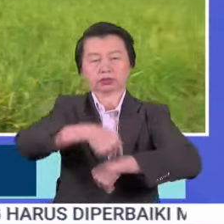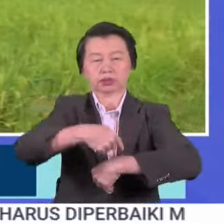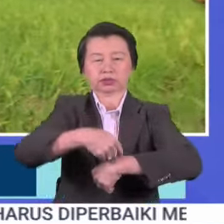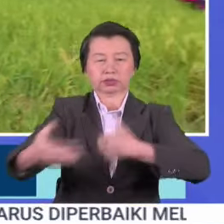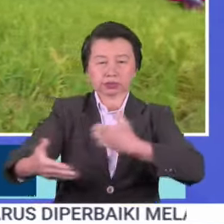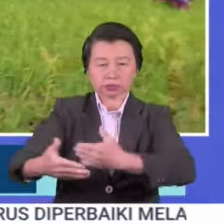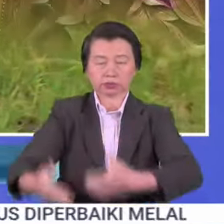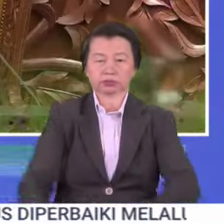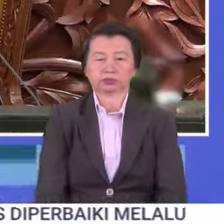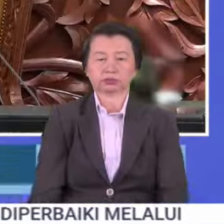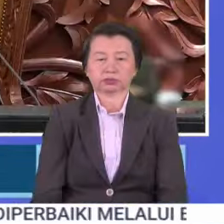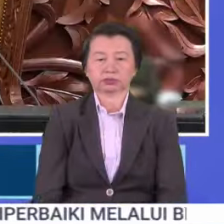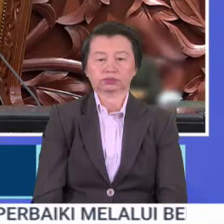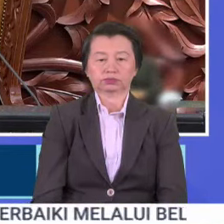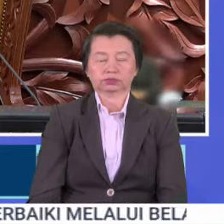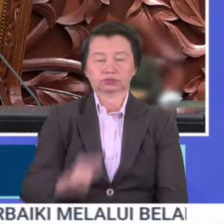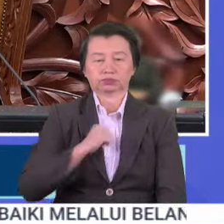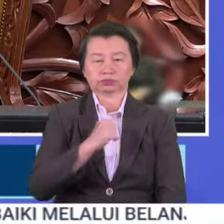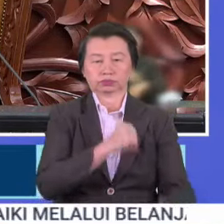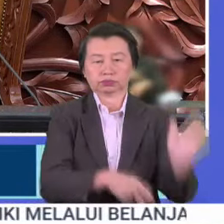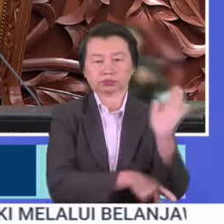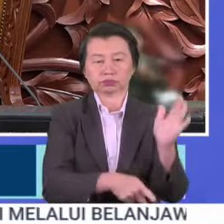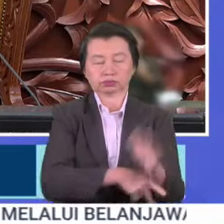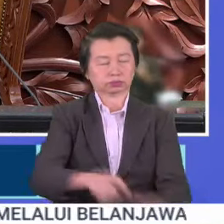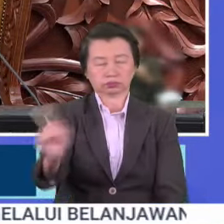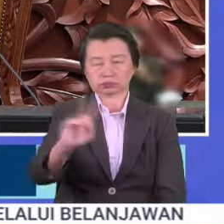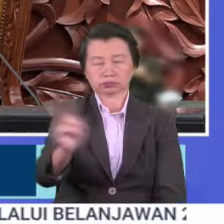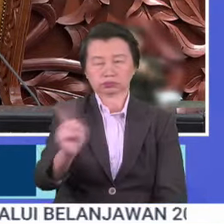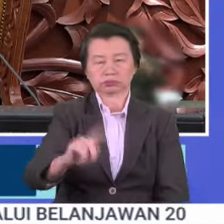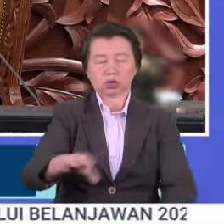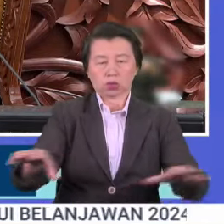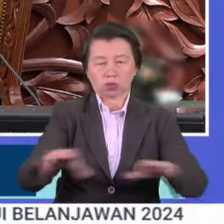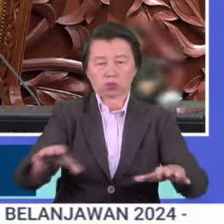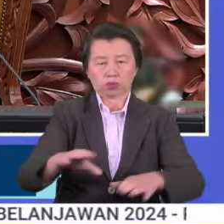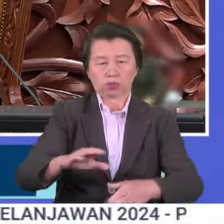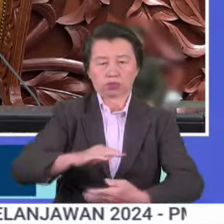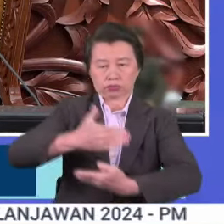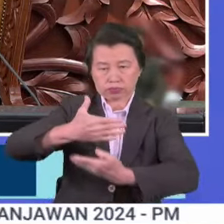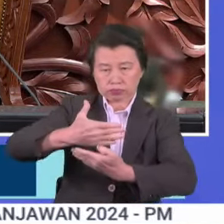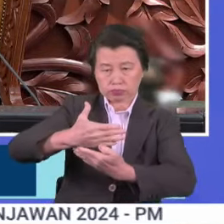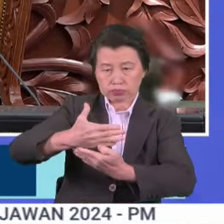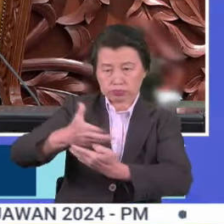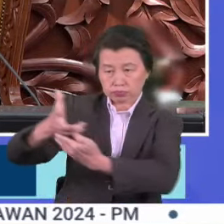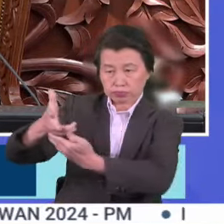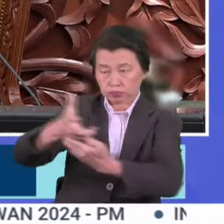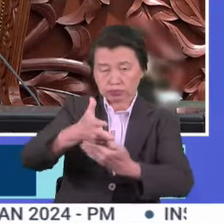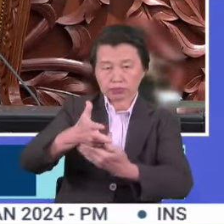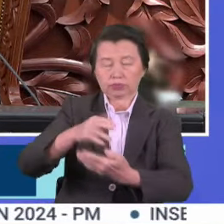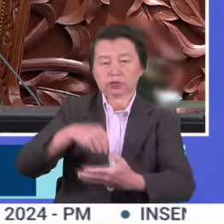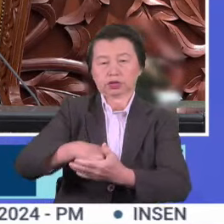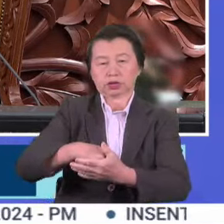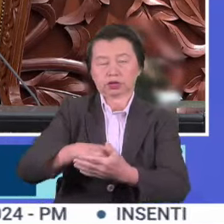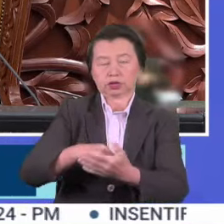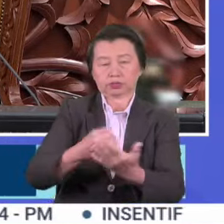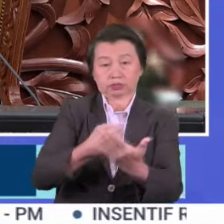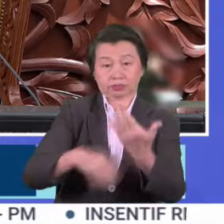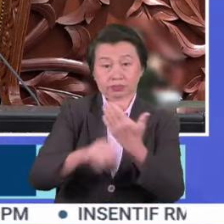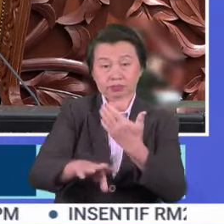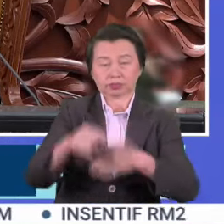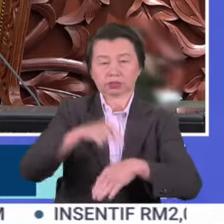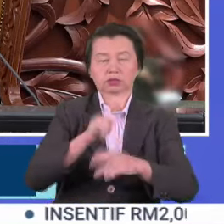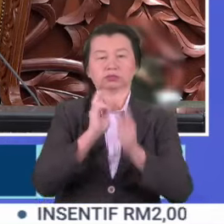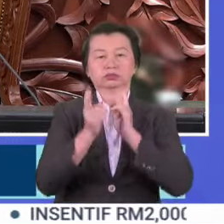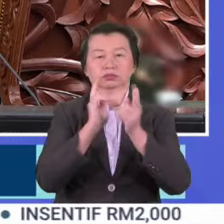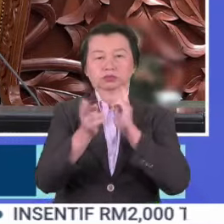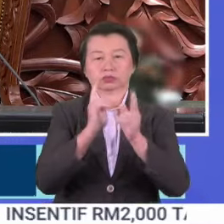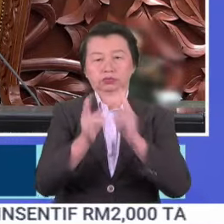terdekat. Ahli Parlimen tidak lagi dibenarkan melakukan penstriman langsung di media sosial semasa menyampaikan ucapan